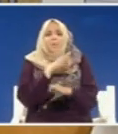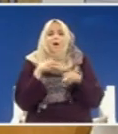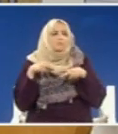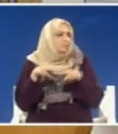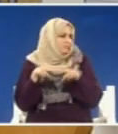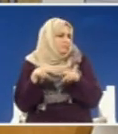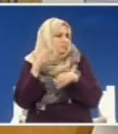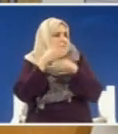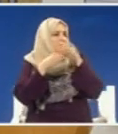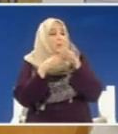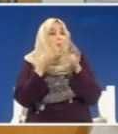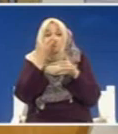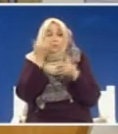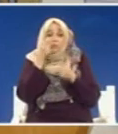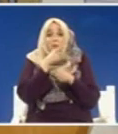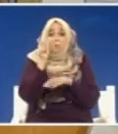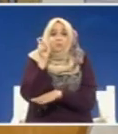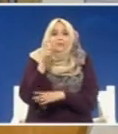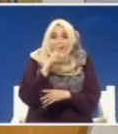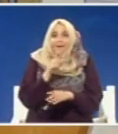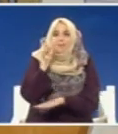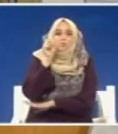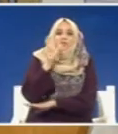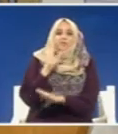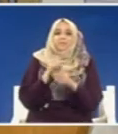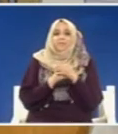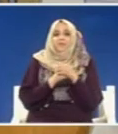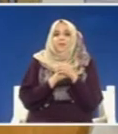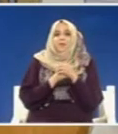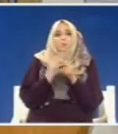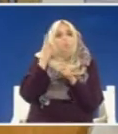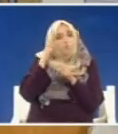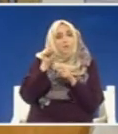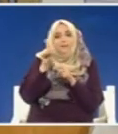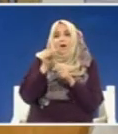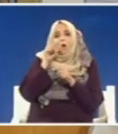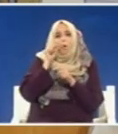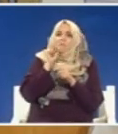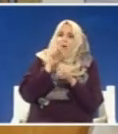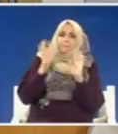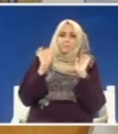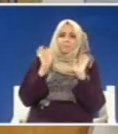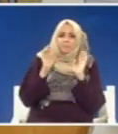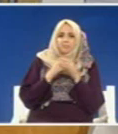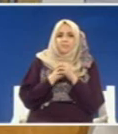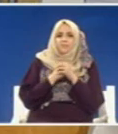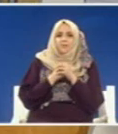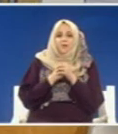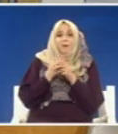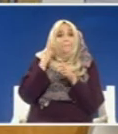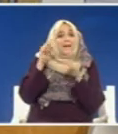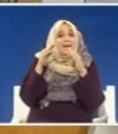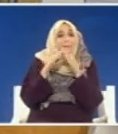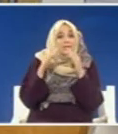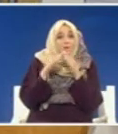مسجد. هذا بالنسبة لعامة الناس والرجال عموما والنساء أيضا. فأما